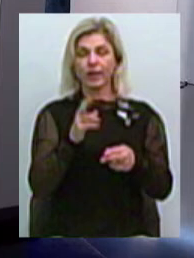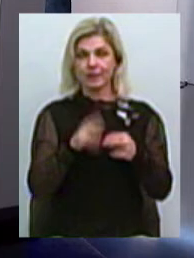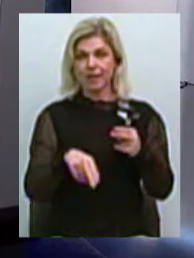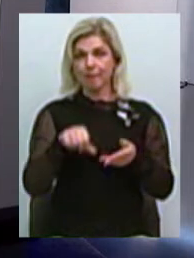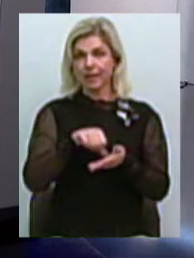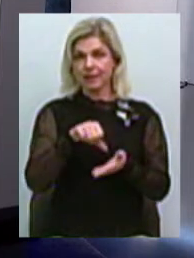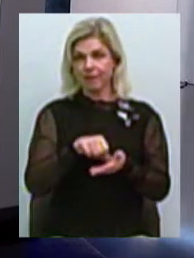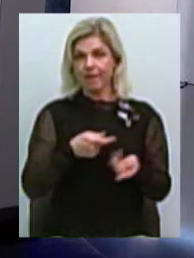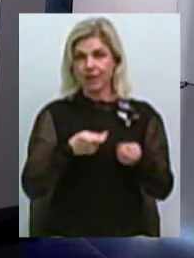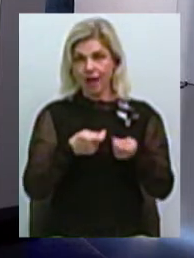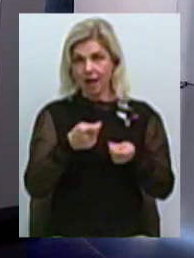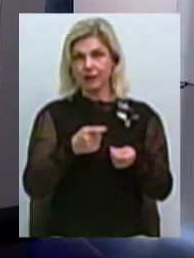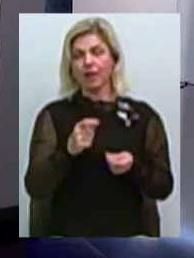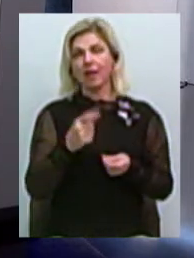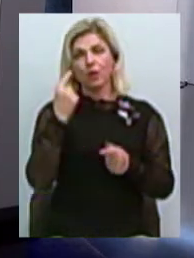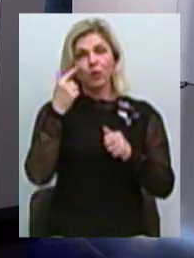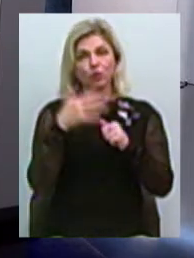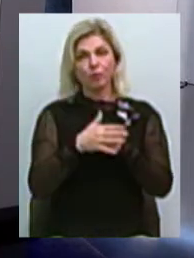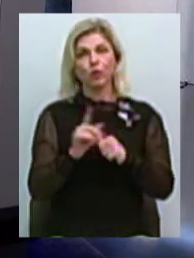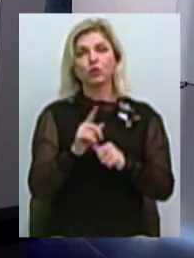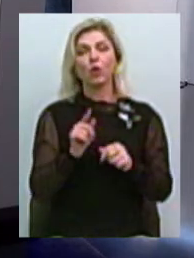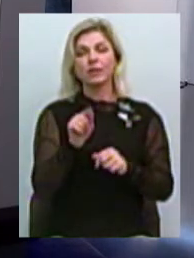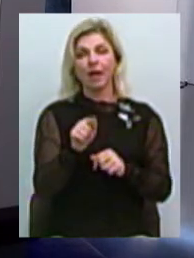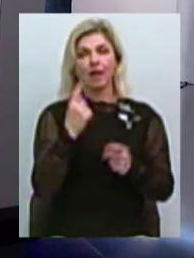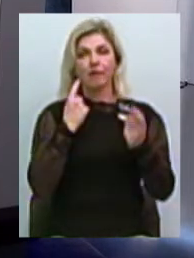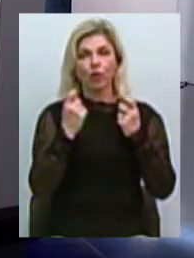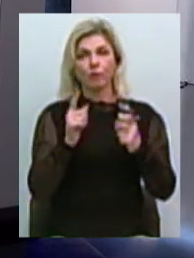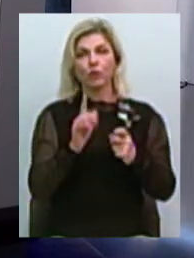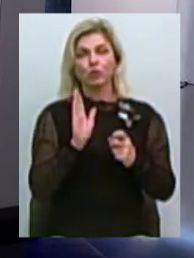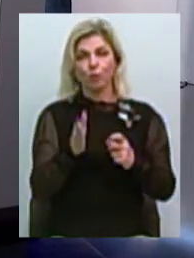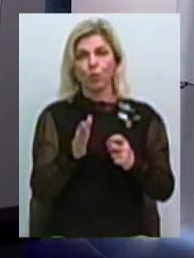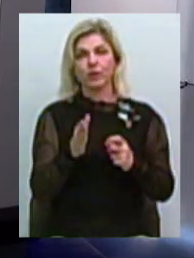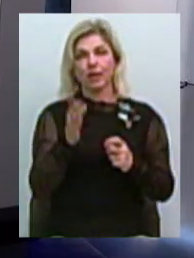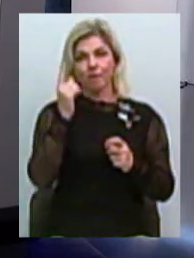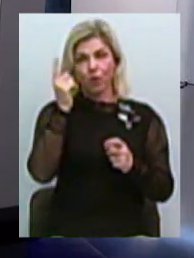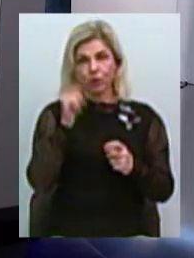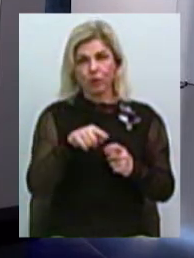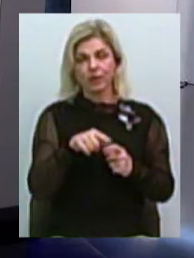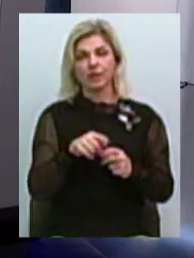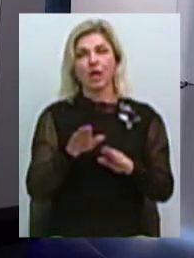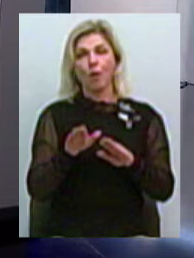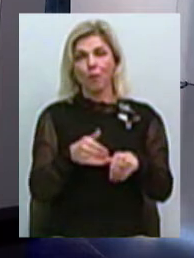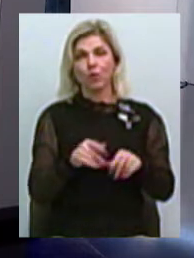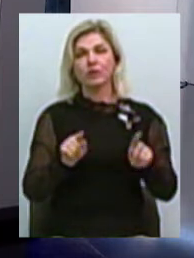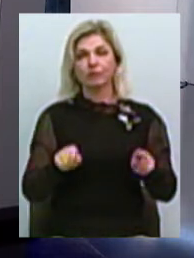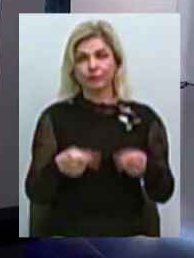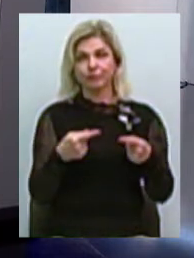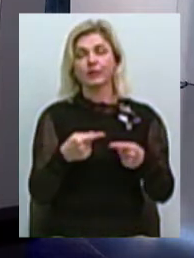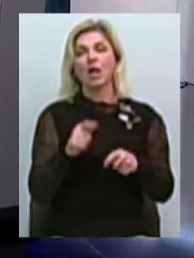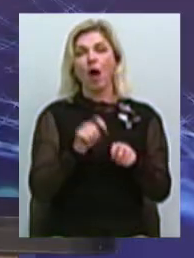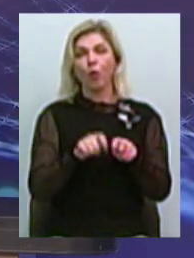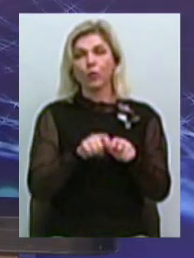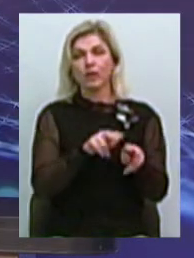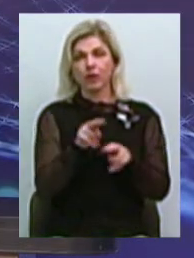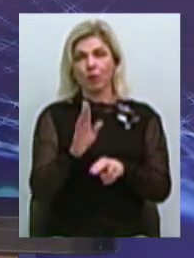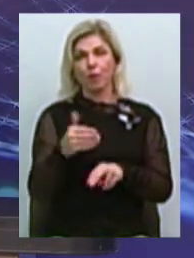влади сьогодні розуміють на тому, що та інформація, якою ми будемо володіти після здійснення інституційного аудиту, вона буде